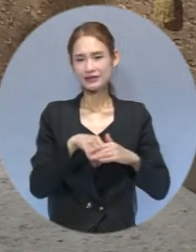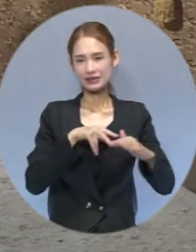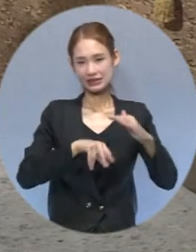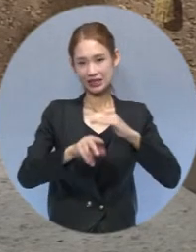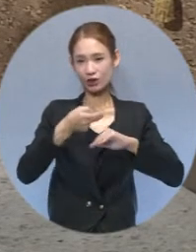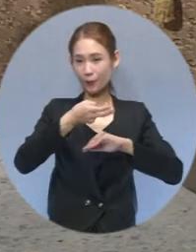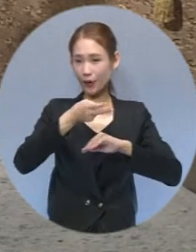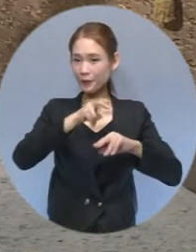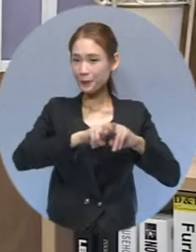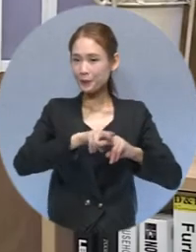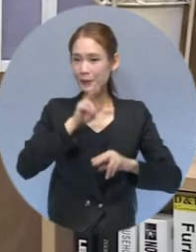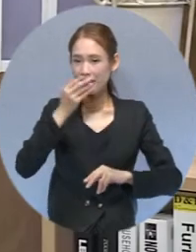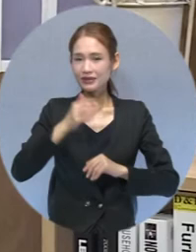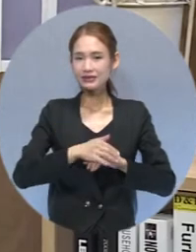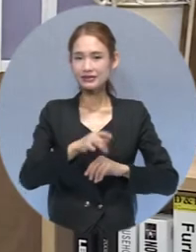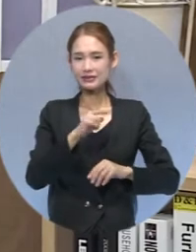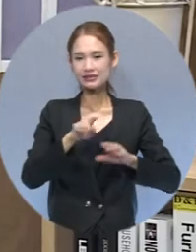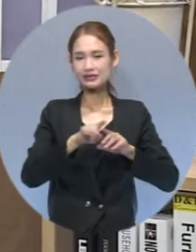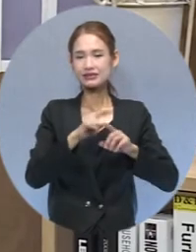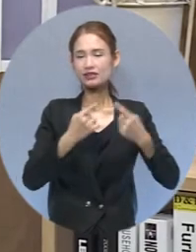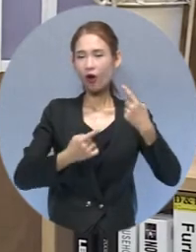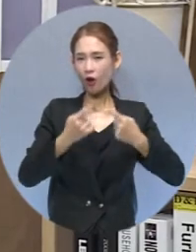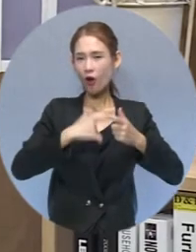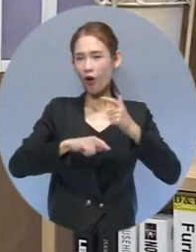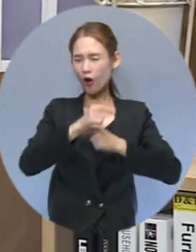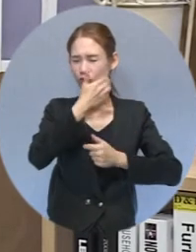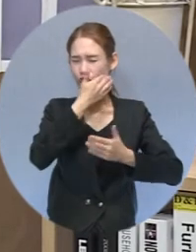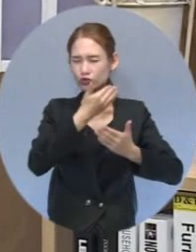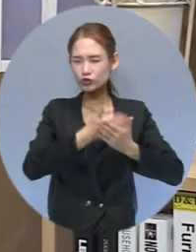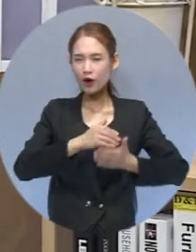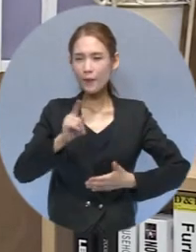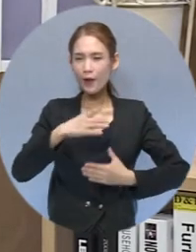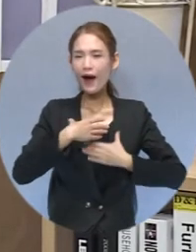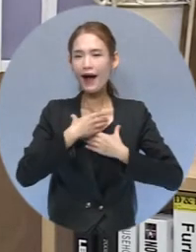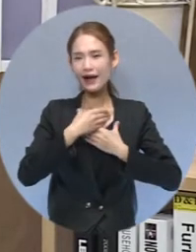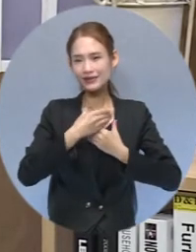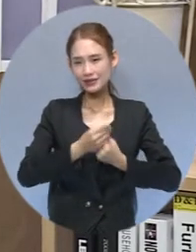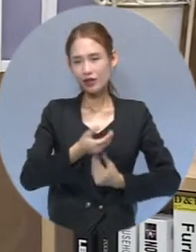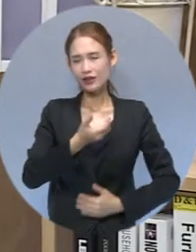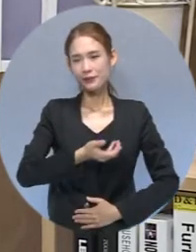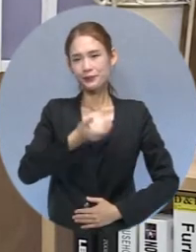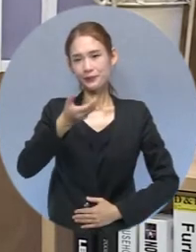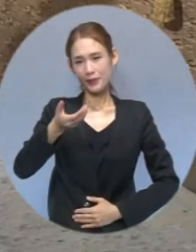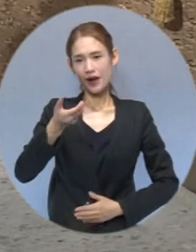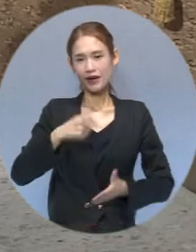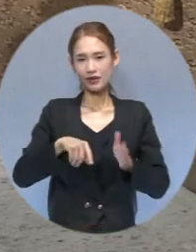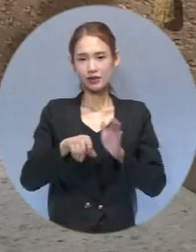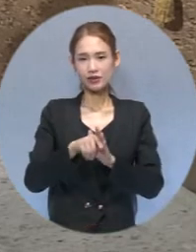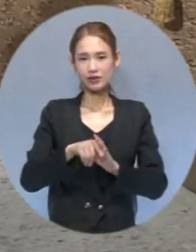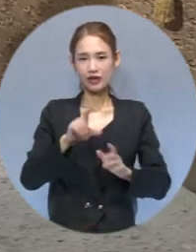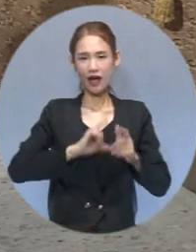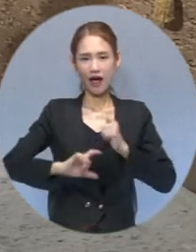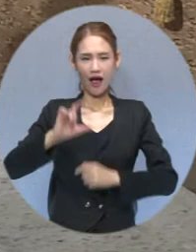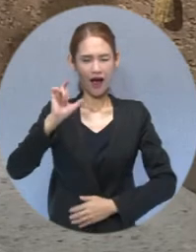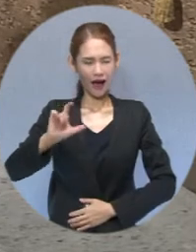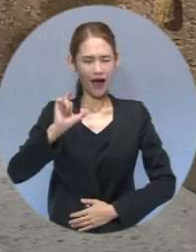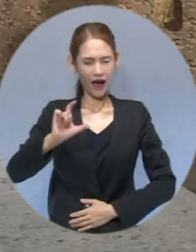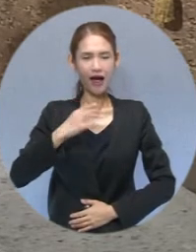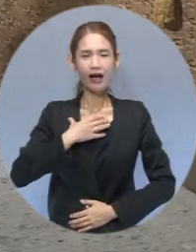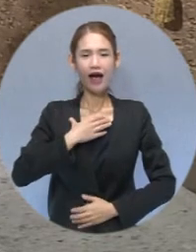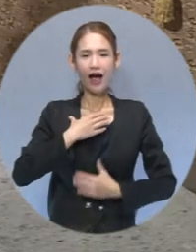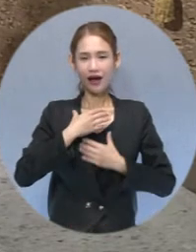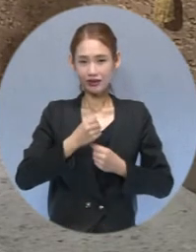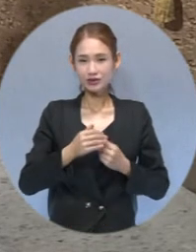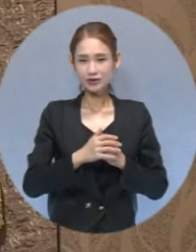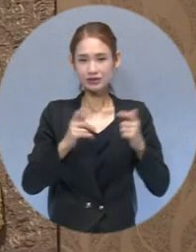거지만 그보다도 우선되어야 될 것이 안전하게 이동을 할 수 있어야 하는 부분이기 때문에. 안전을 너무 강조하다 보니까 저기 지역